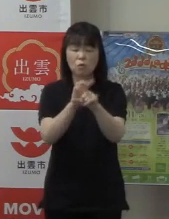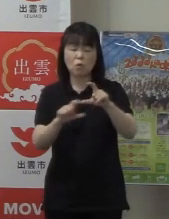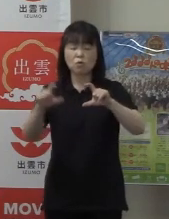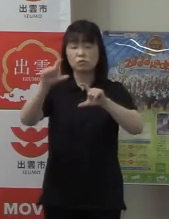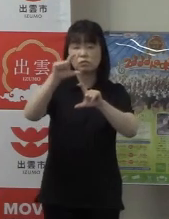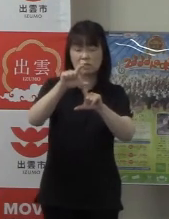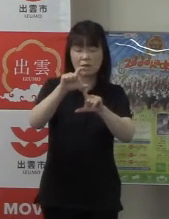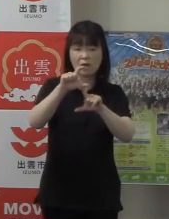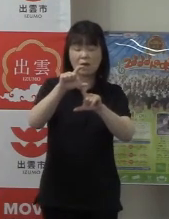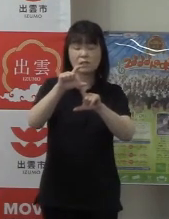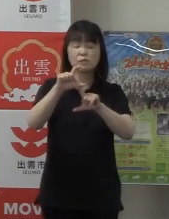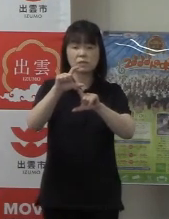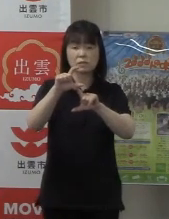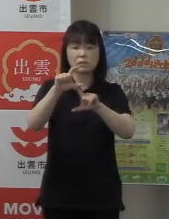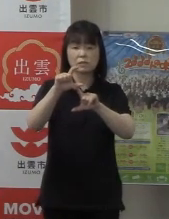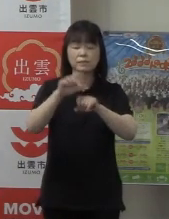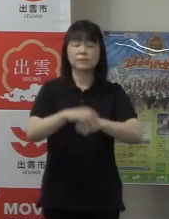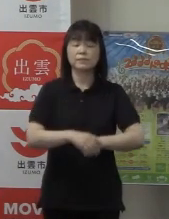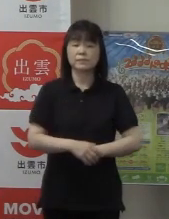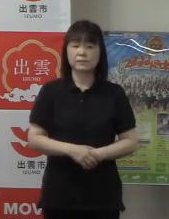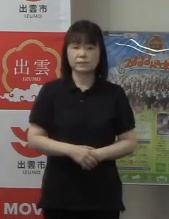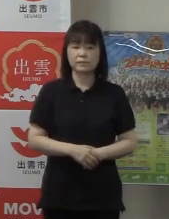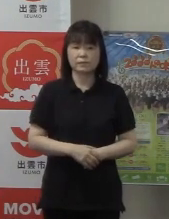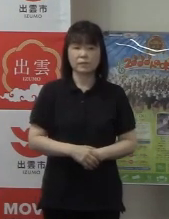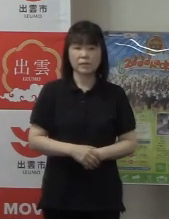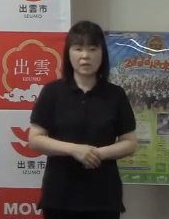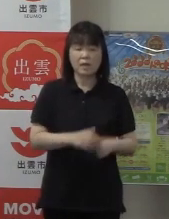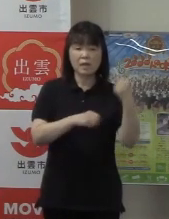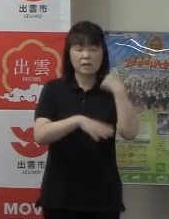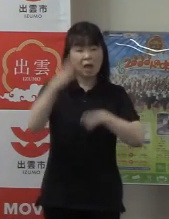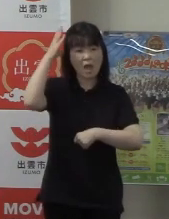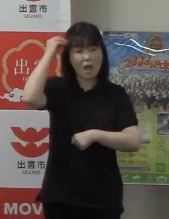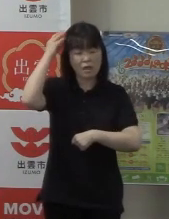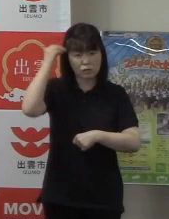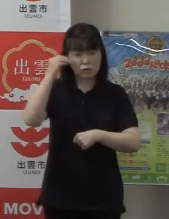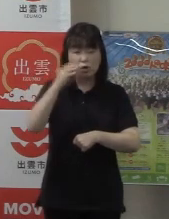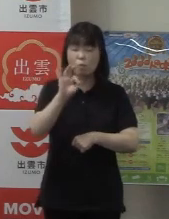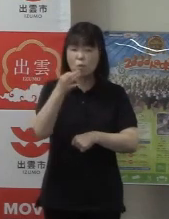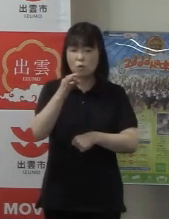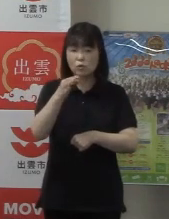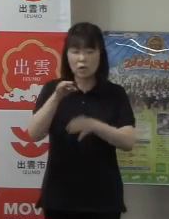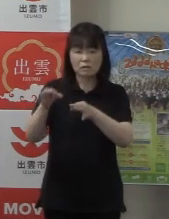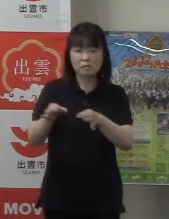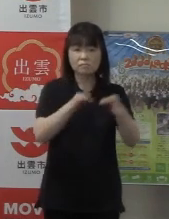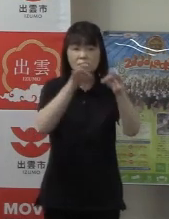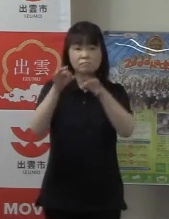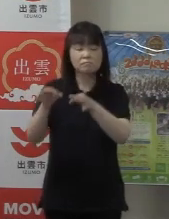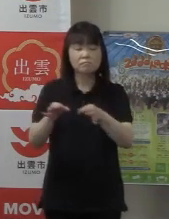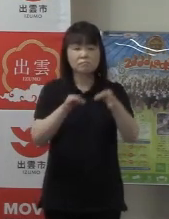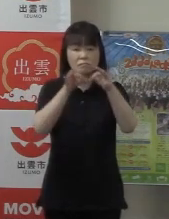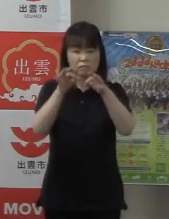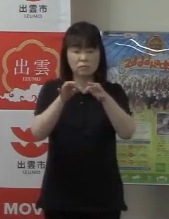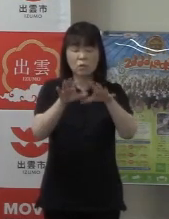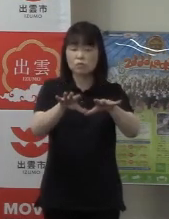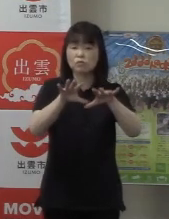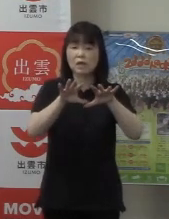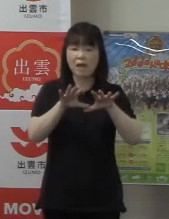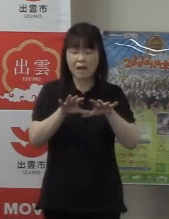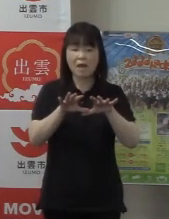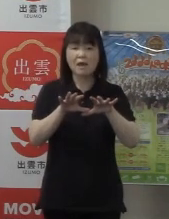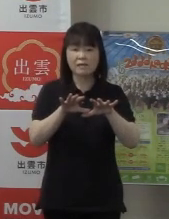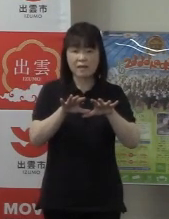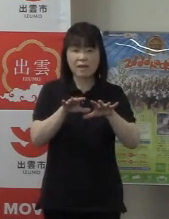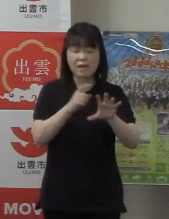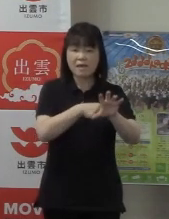して、一つには原油価格や物価高騰を受けて省エネ対策を講じる施設整備費の補